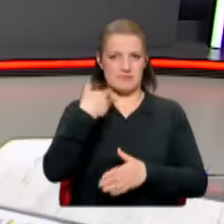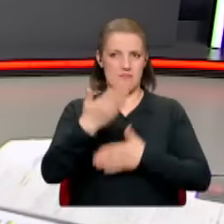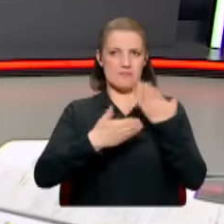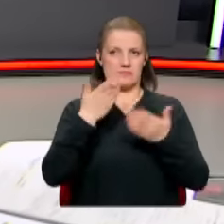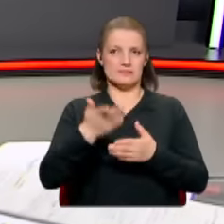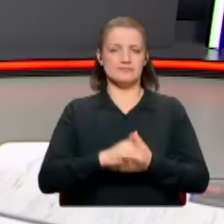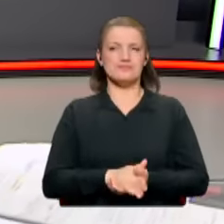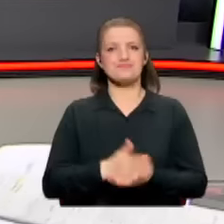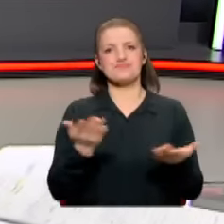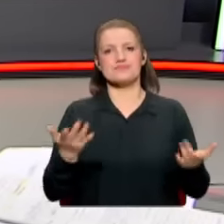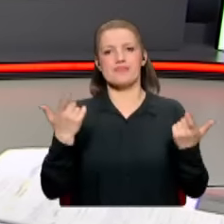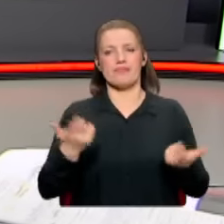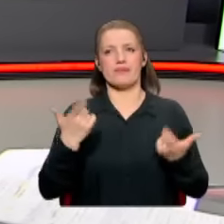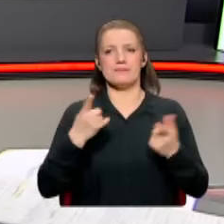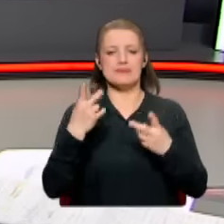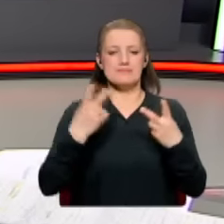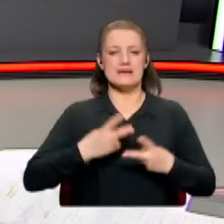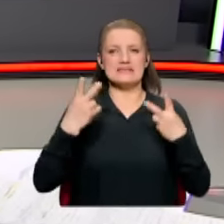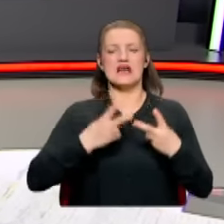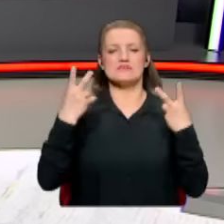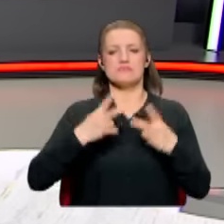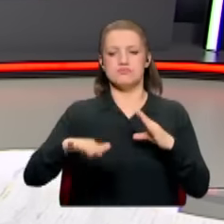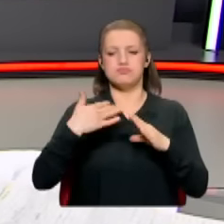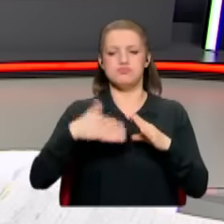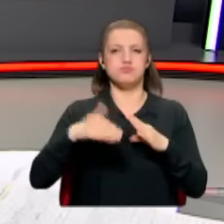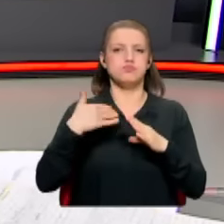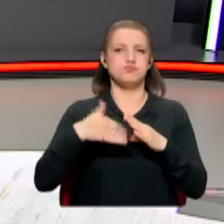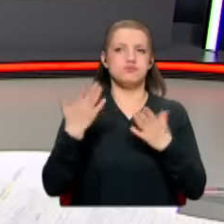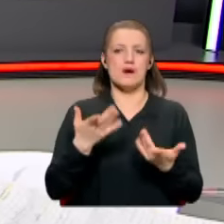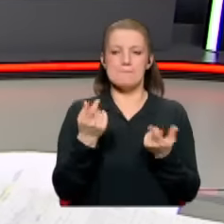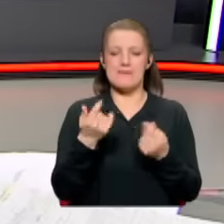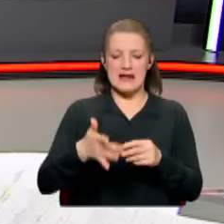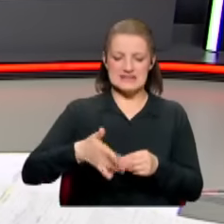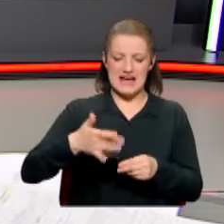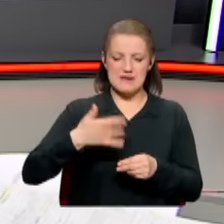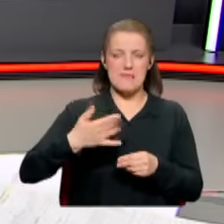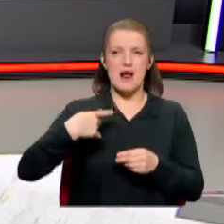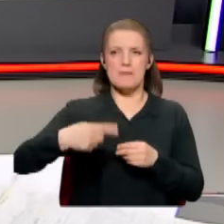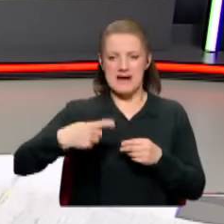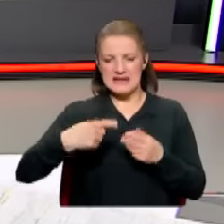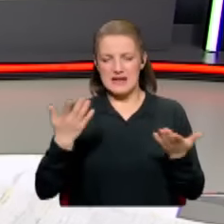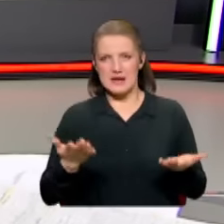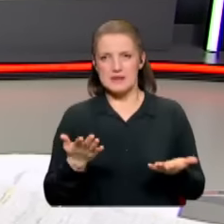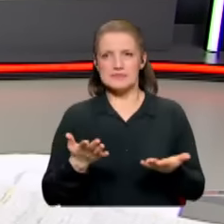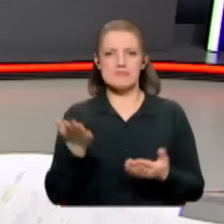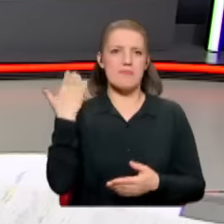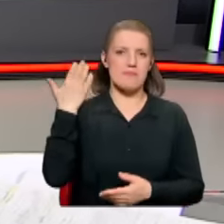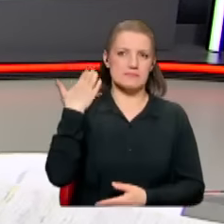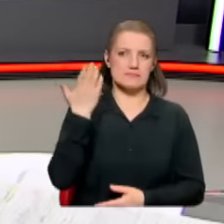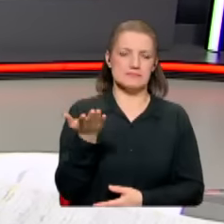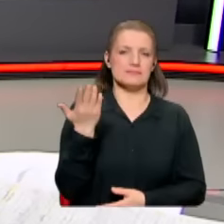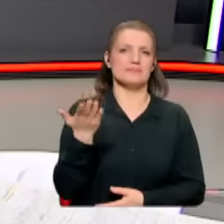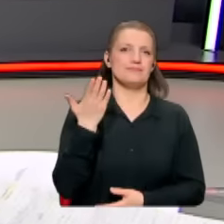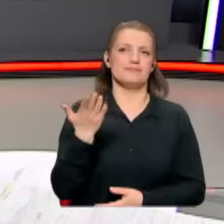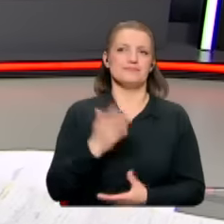bahsettiği, yani neredeyse bir mesaj bombardımanından bahsedebiliriz. Para sayma, makineler, eski işte filan,